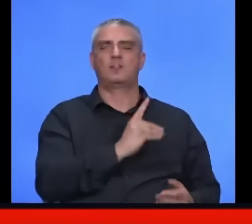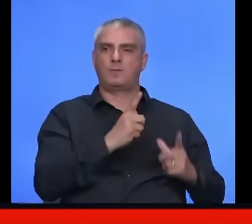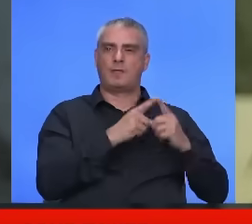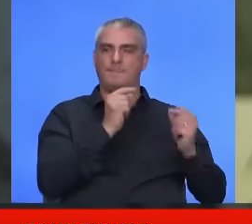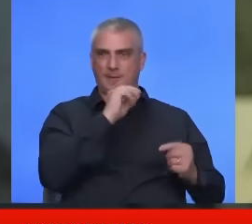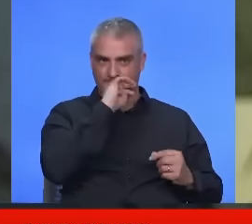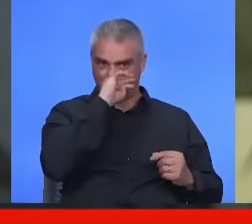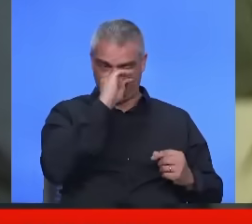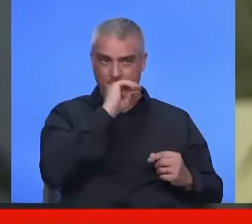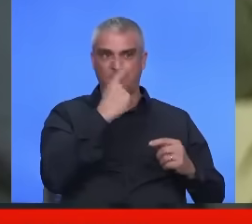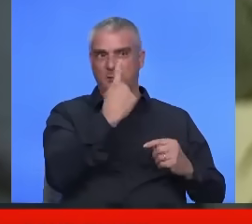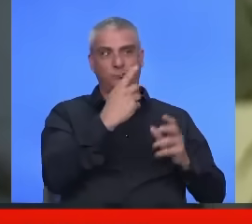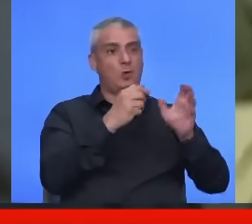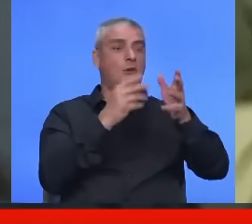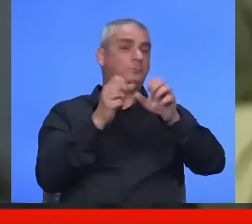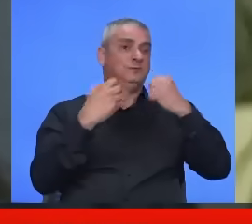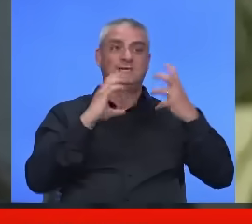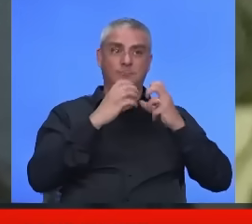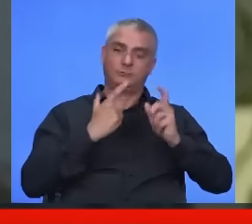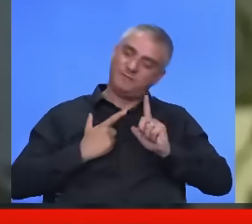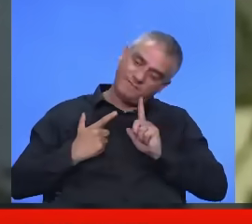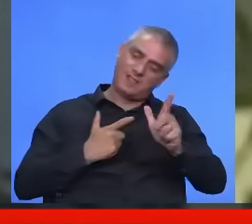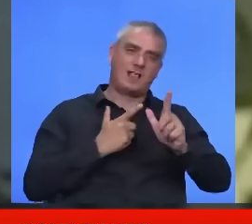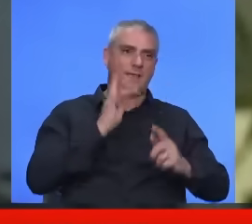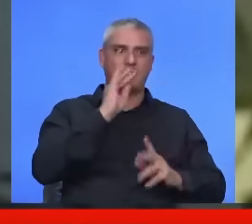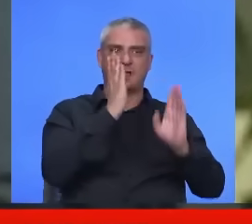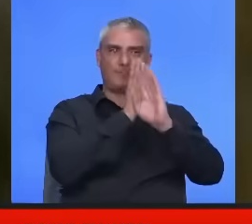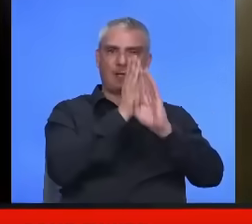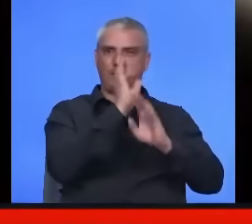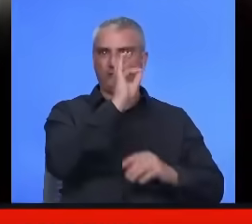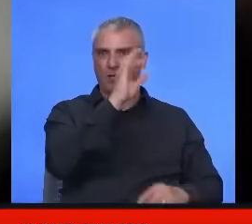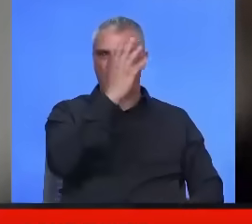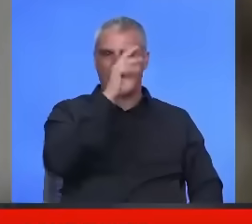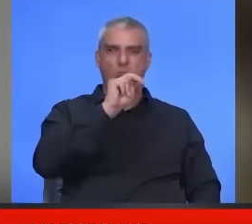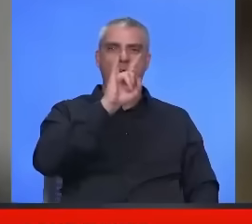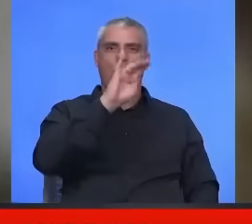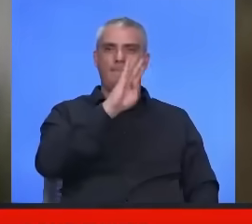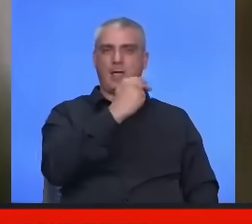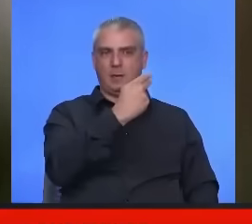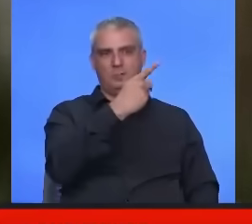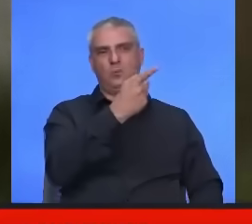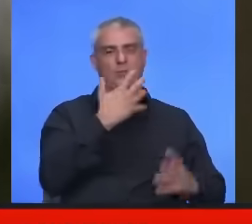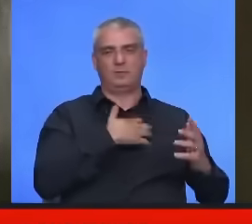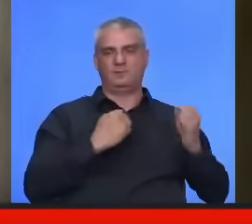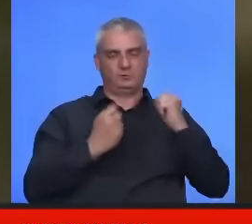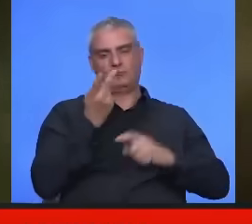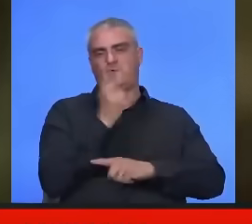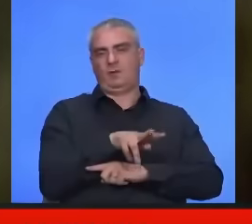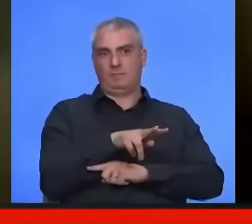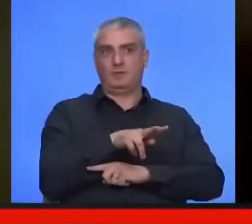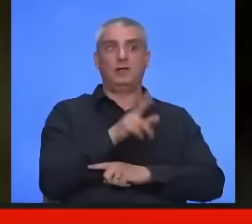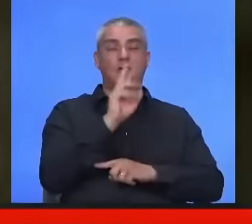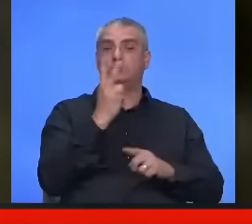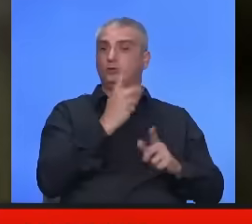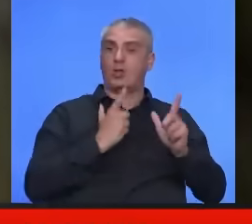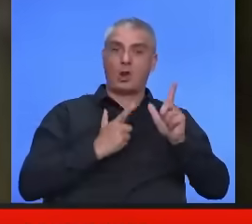עזה, פתח בעצמו את שער הקיבוץ ונלחם בגבורה במחבלי הנוח'בה. הוא נפצע קשה ומת מפצעיו. גם שני לוחמי